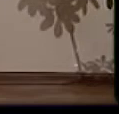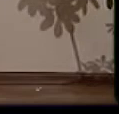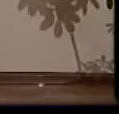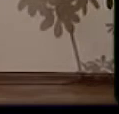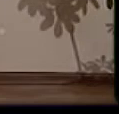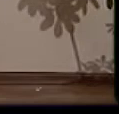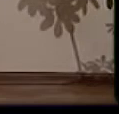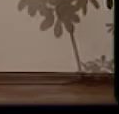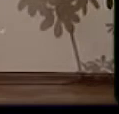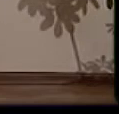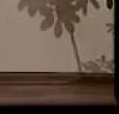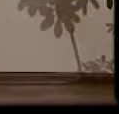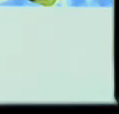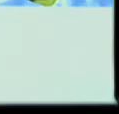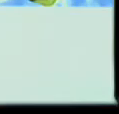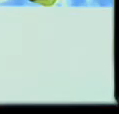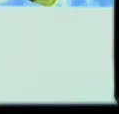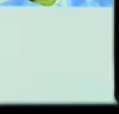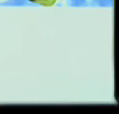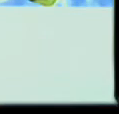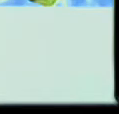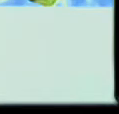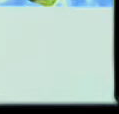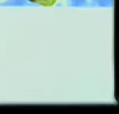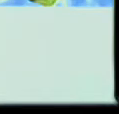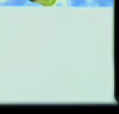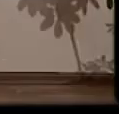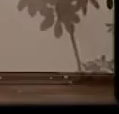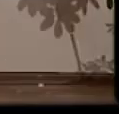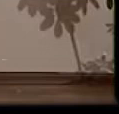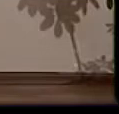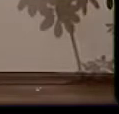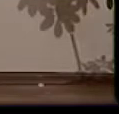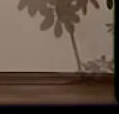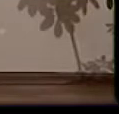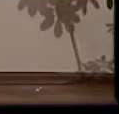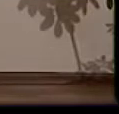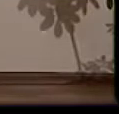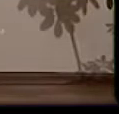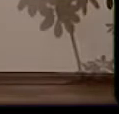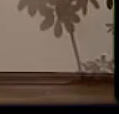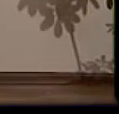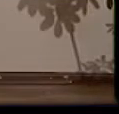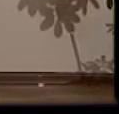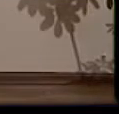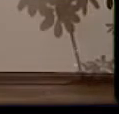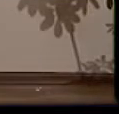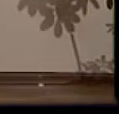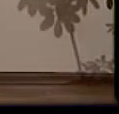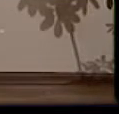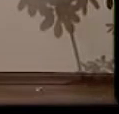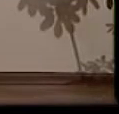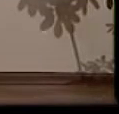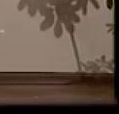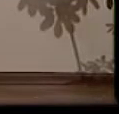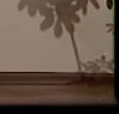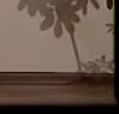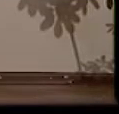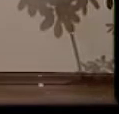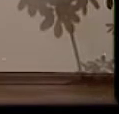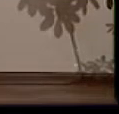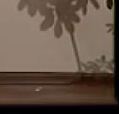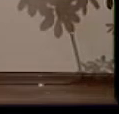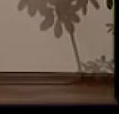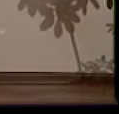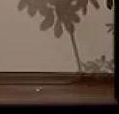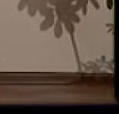J'espère que vous appreniez comment il faut parler de cette journée en français. Demak, siz bu matnni o'rganish bilan